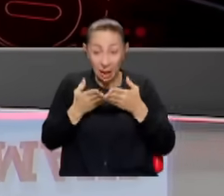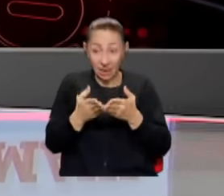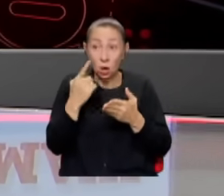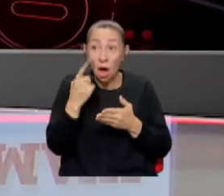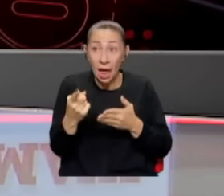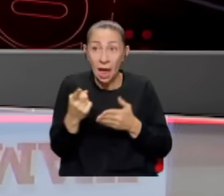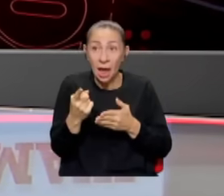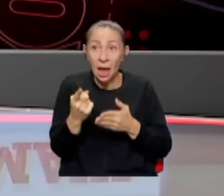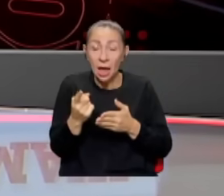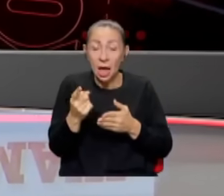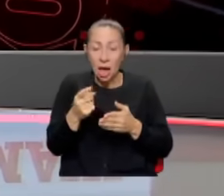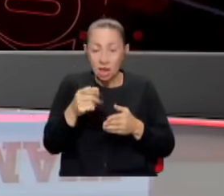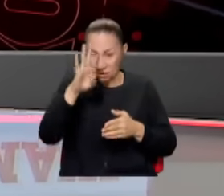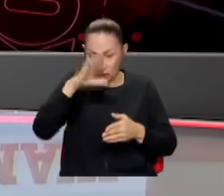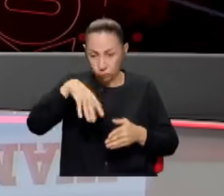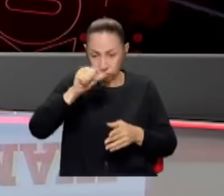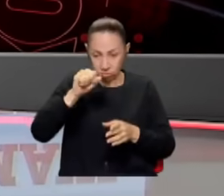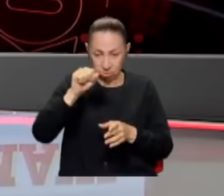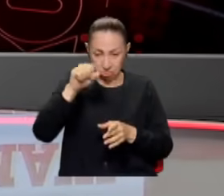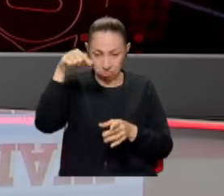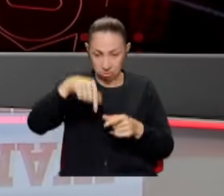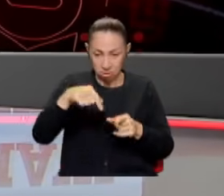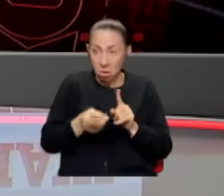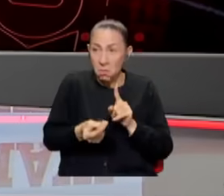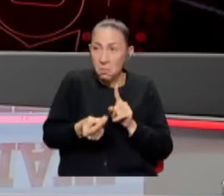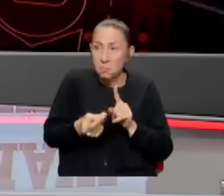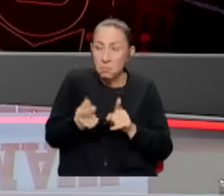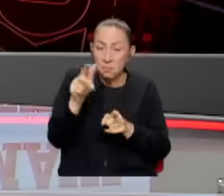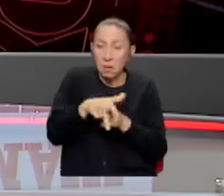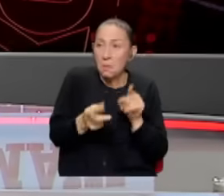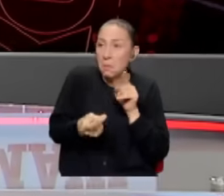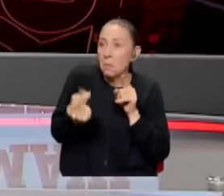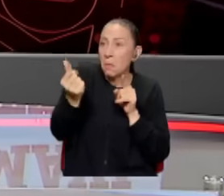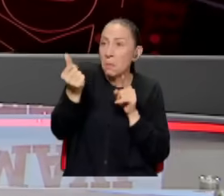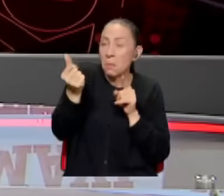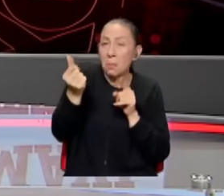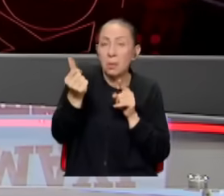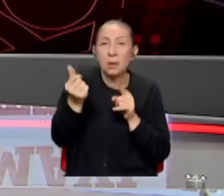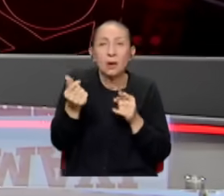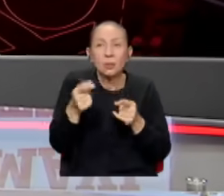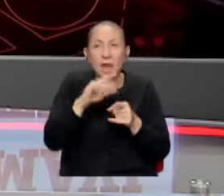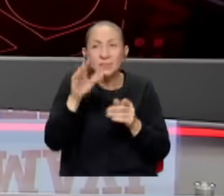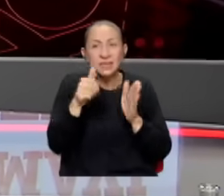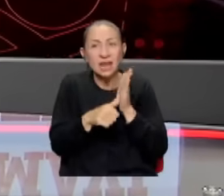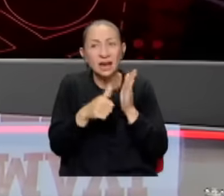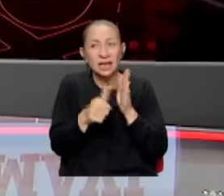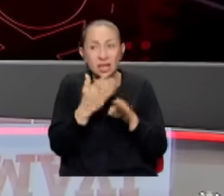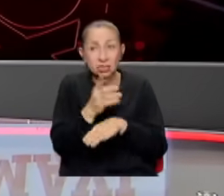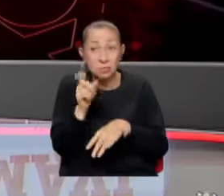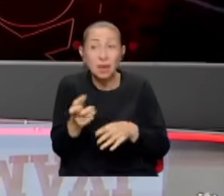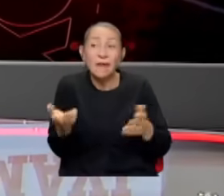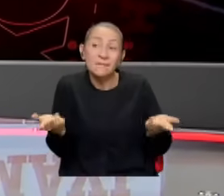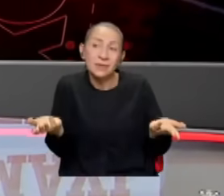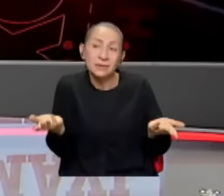gemisiyle başkentinden kaçan padişah şimdi bunların hepsi tarihi gerçekler mi